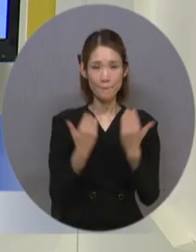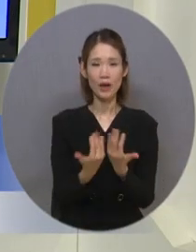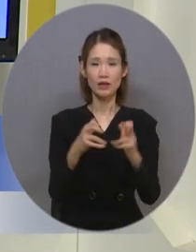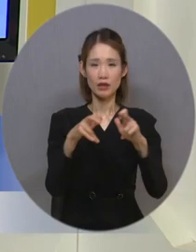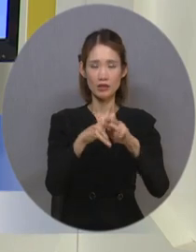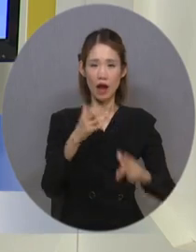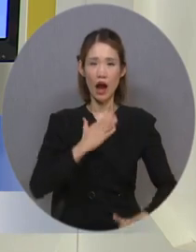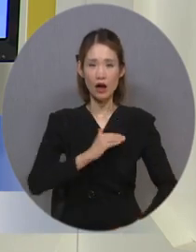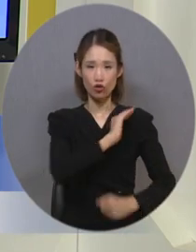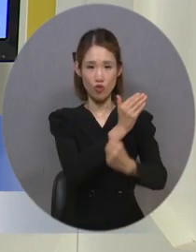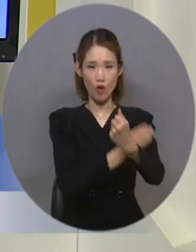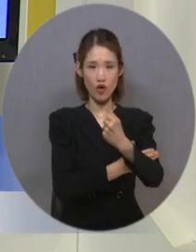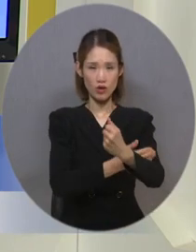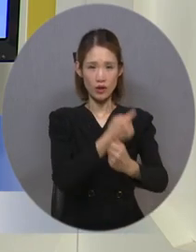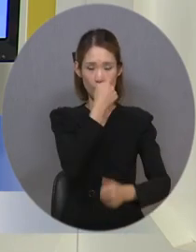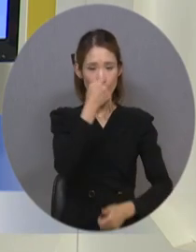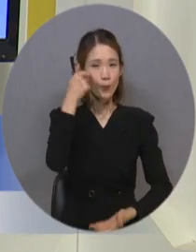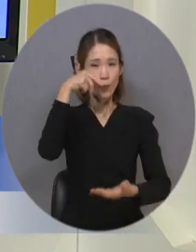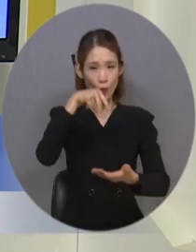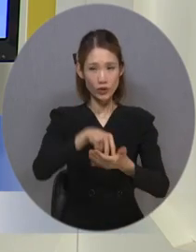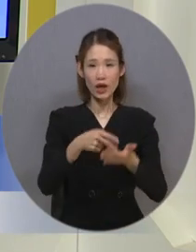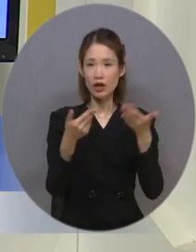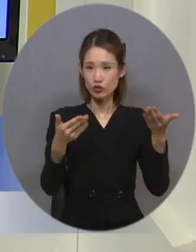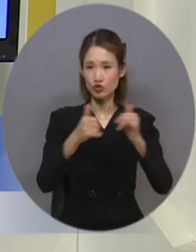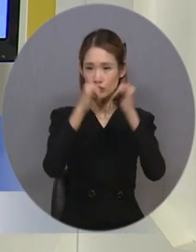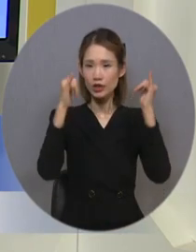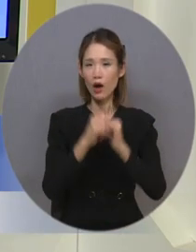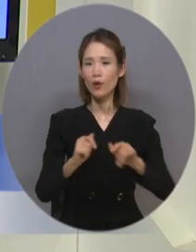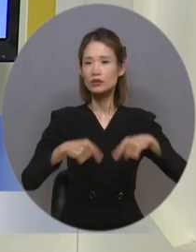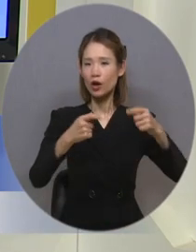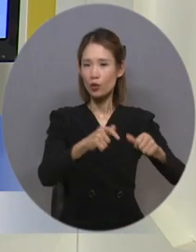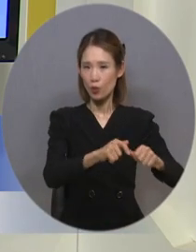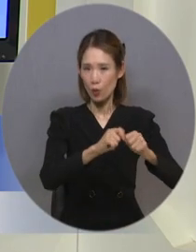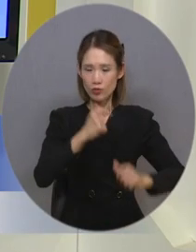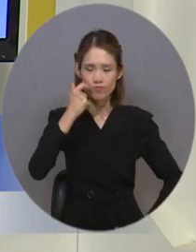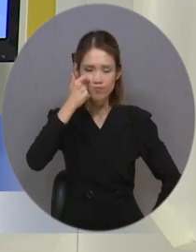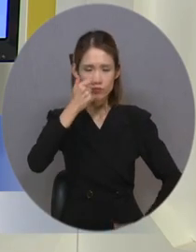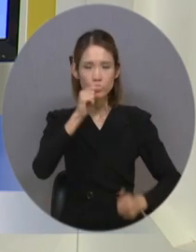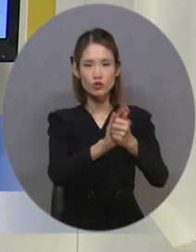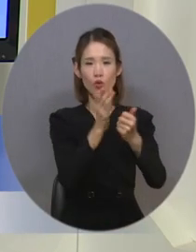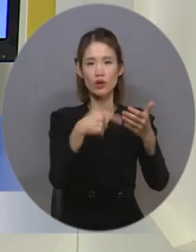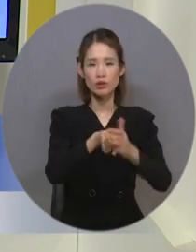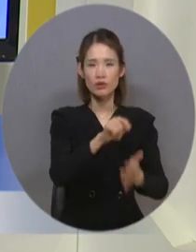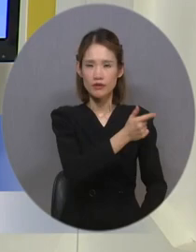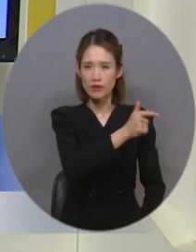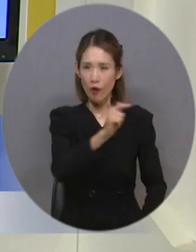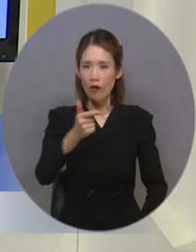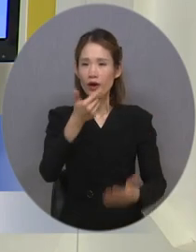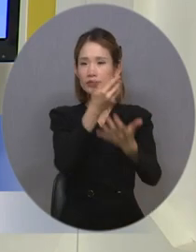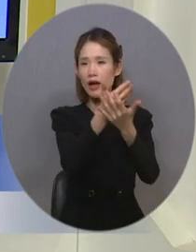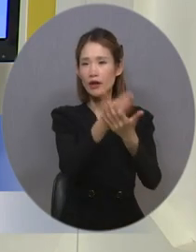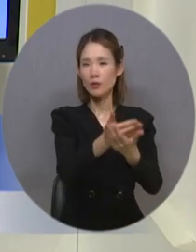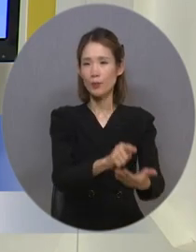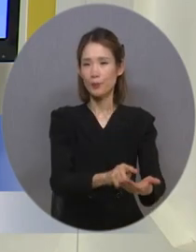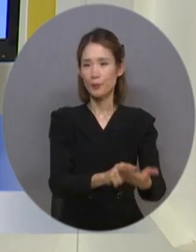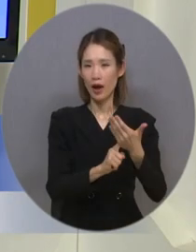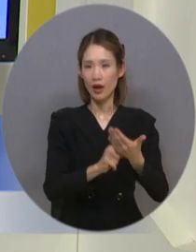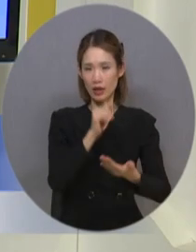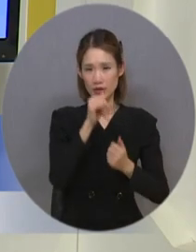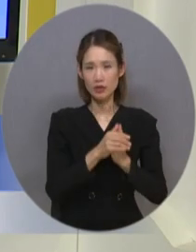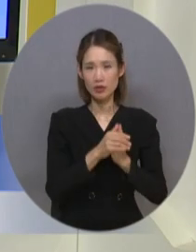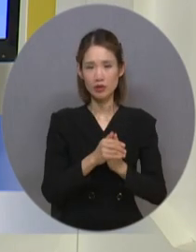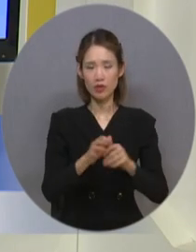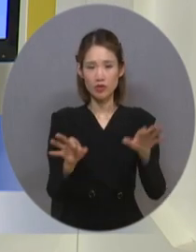발달장애네 알 권리가 보장되고 사회 참여와 고용유지에 도움이 될 수 있는 다양한 자료들이 나오고 있는데요